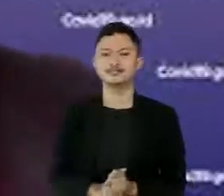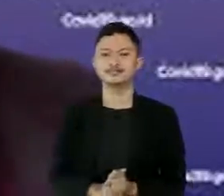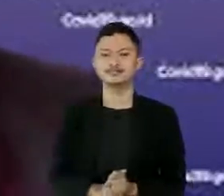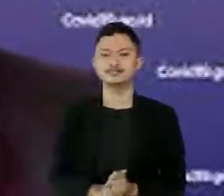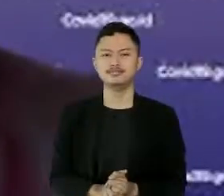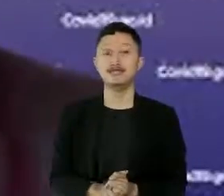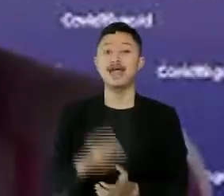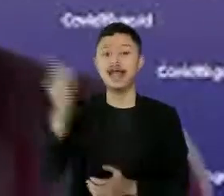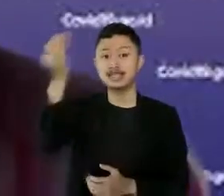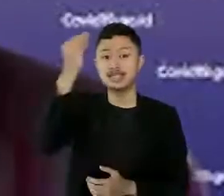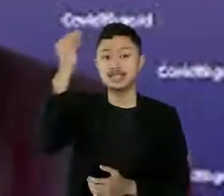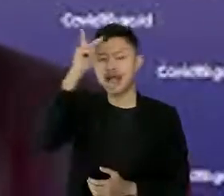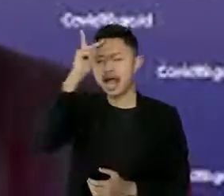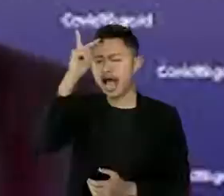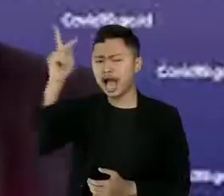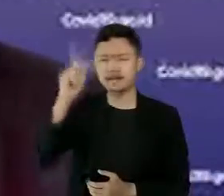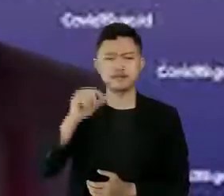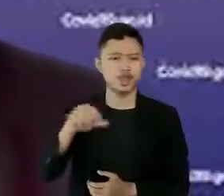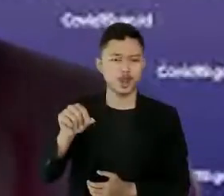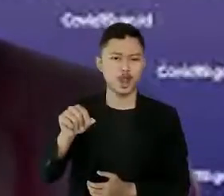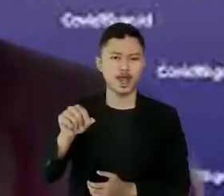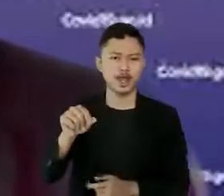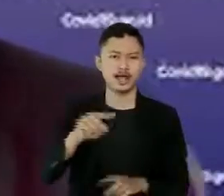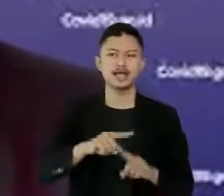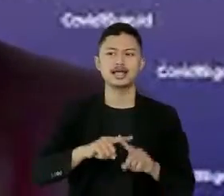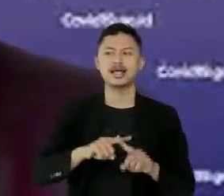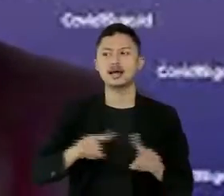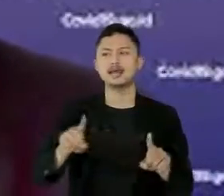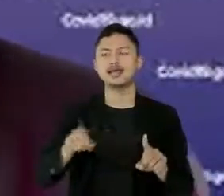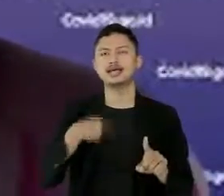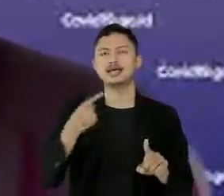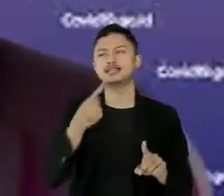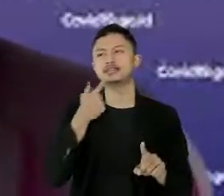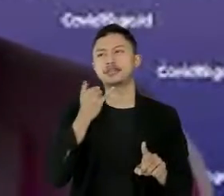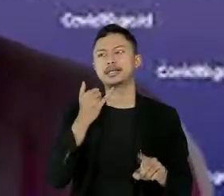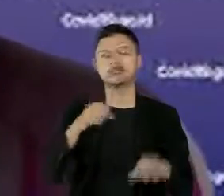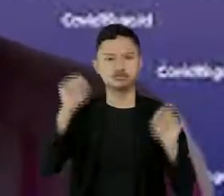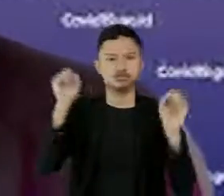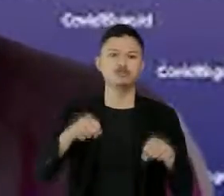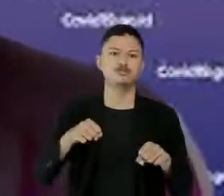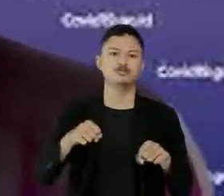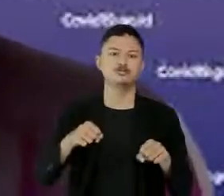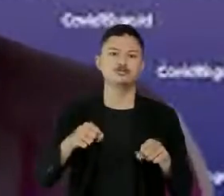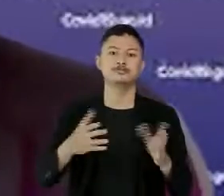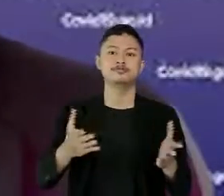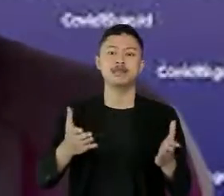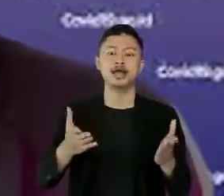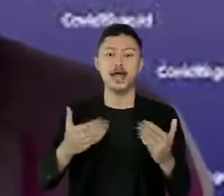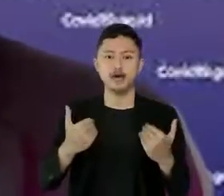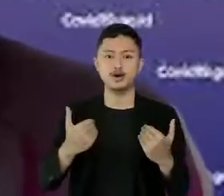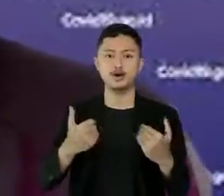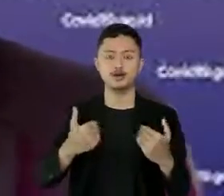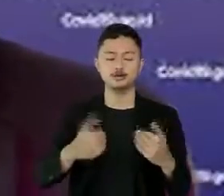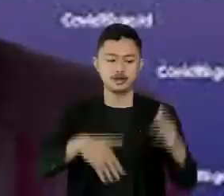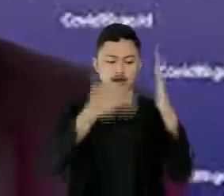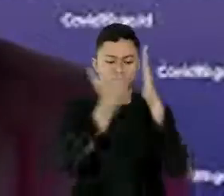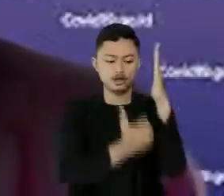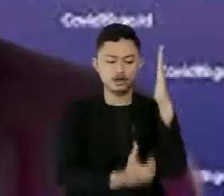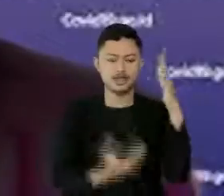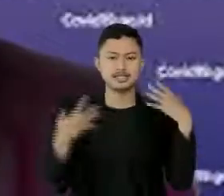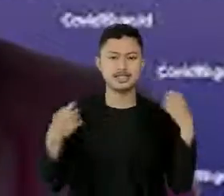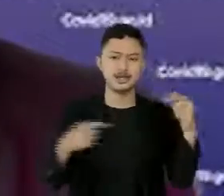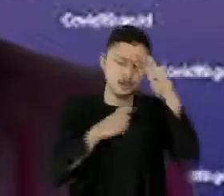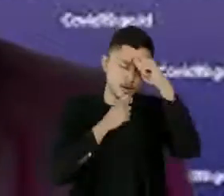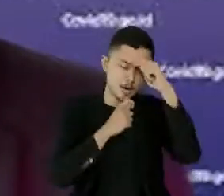Banyak yang memang kangen untuk jalan-jalan, tetapi kita semua sepakat di sini, mari tetap taat dan patuh terhadap